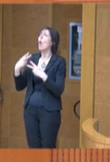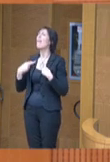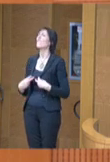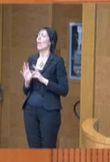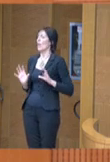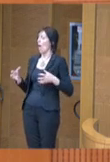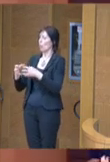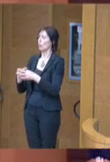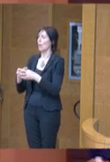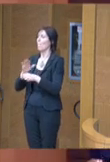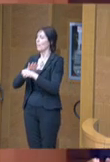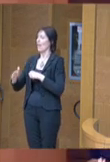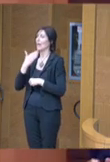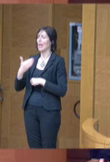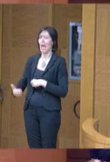Grazie.